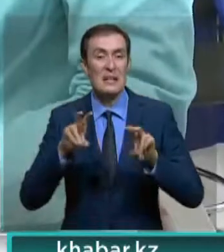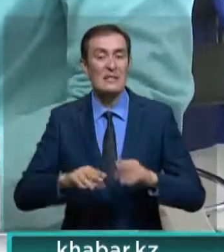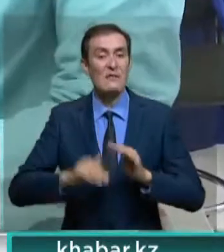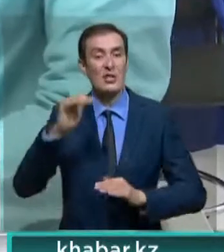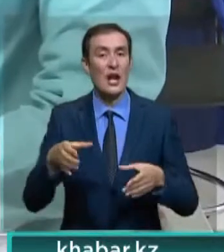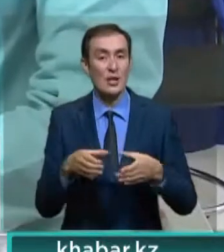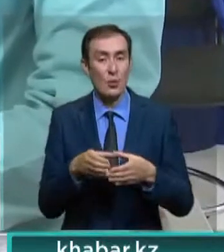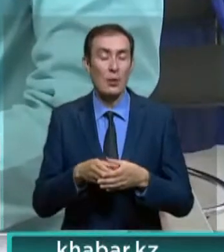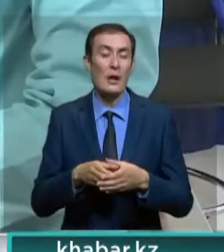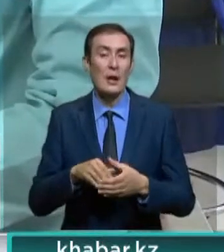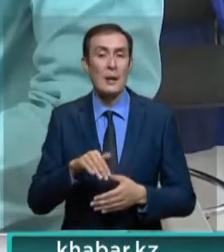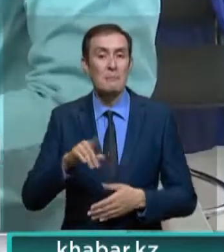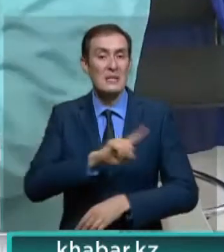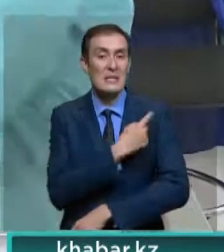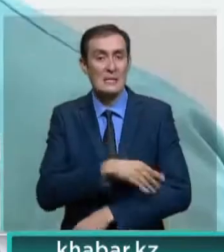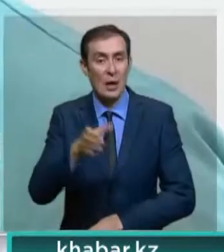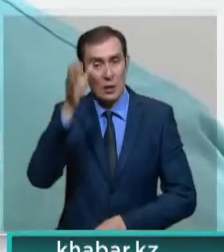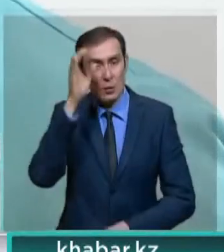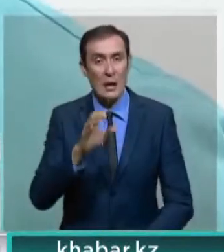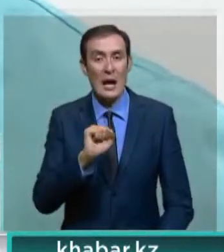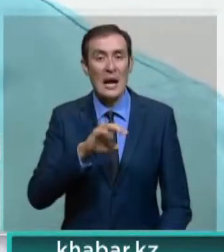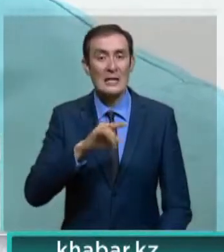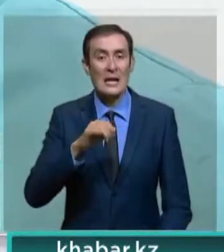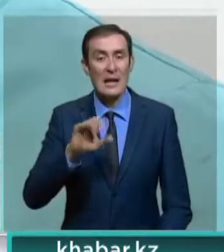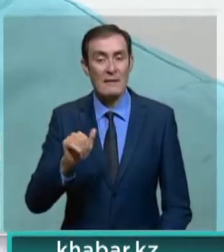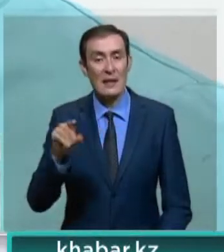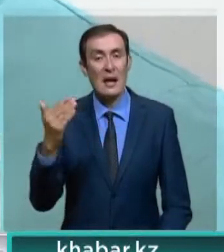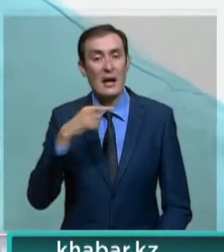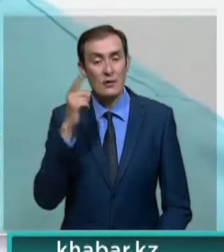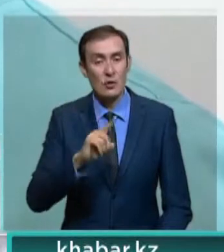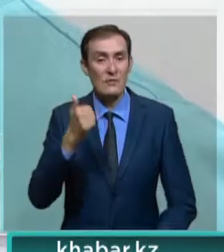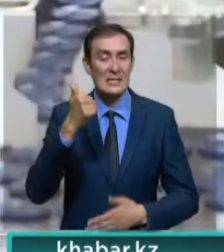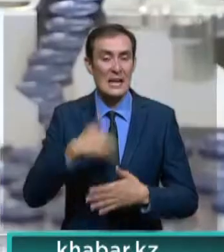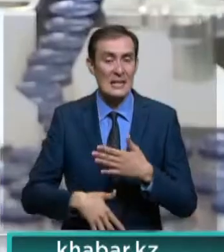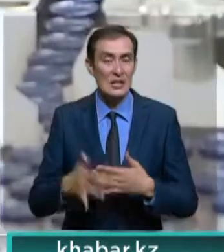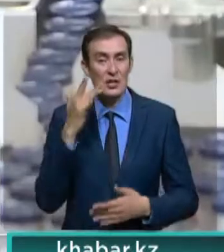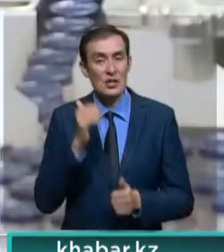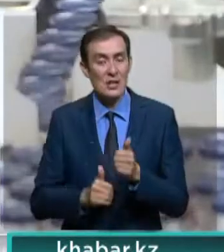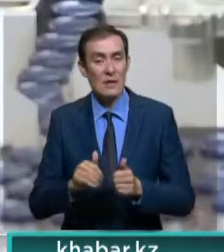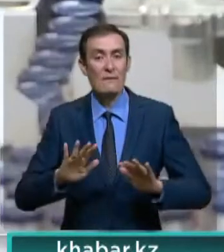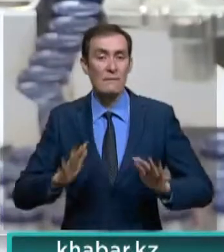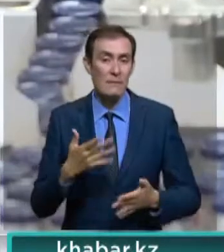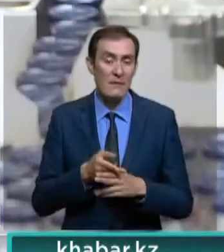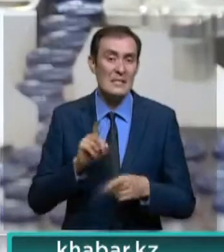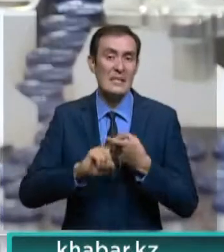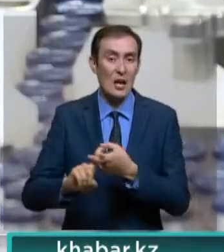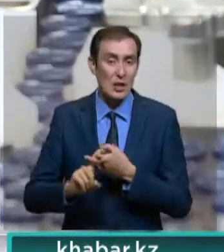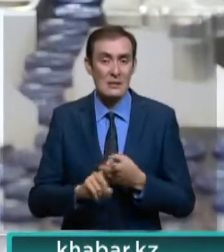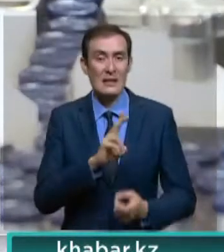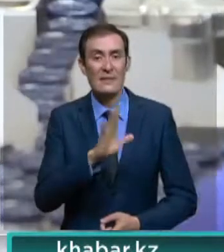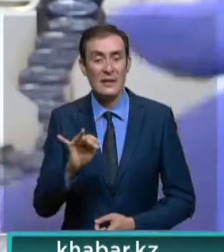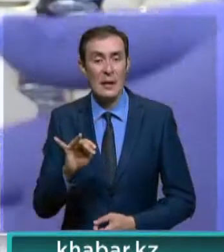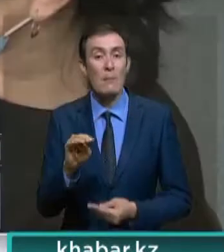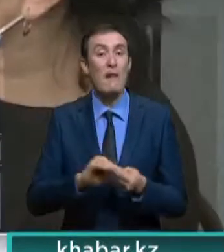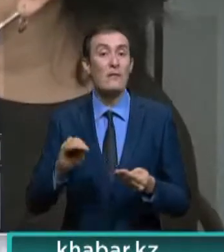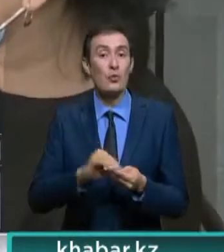категории кандидат медицинских наук saully от и гаева также она отметила что в столице нередки случаи когда люди заражаются коронавирусом